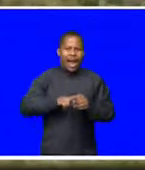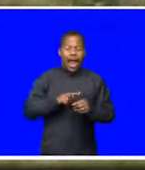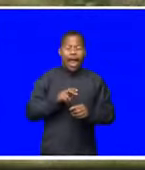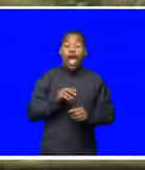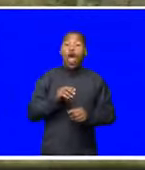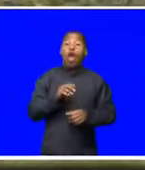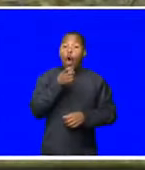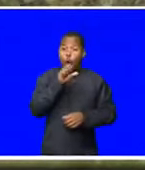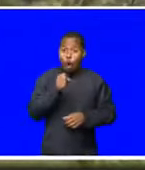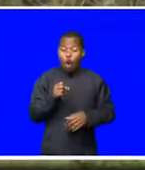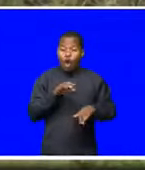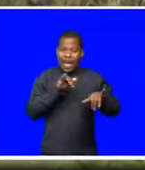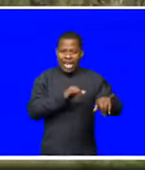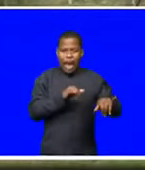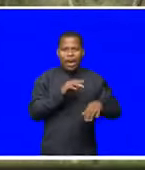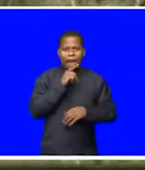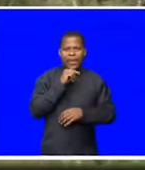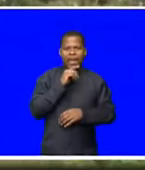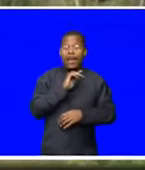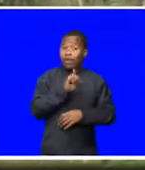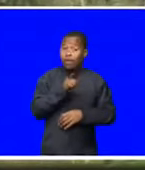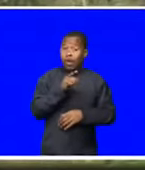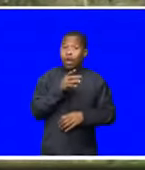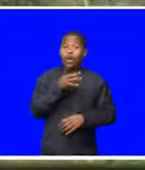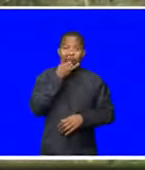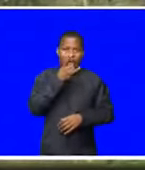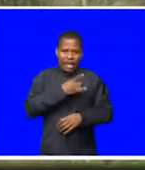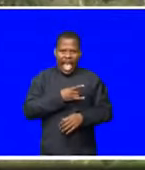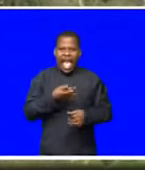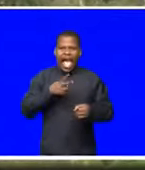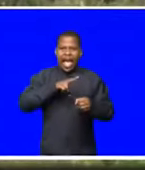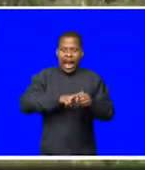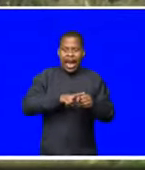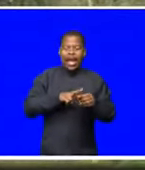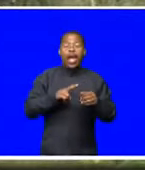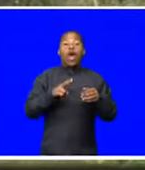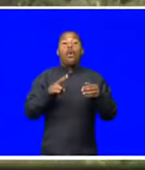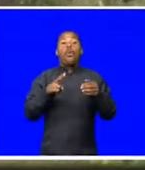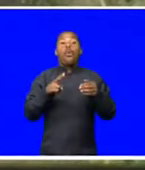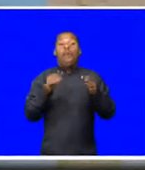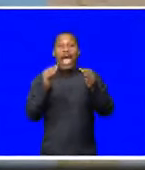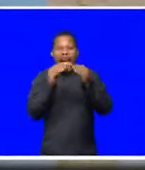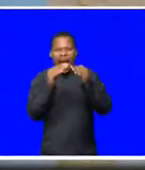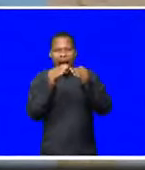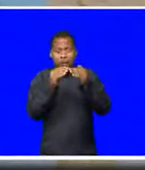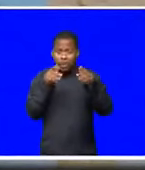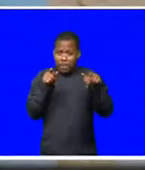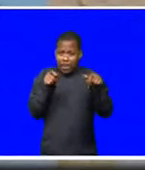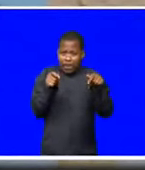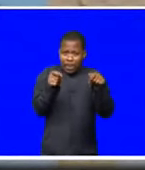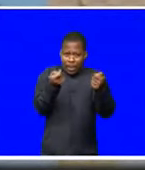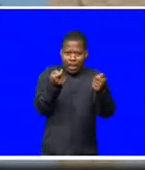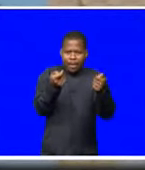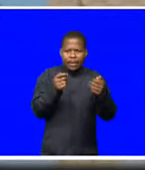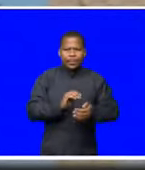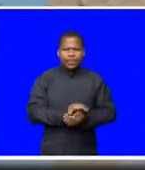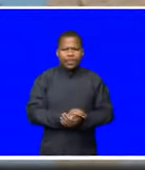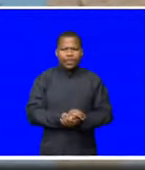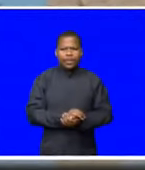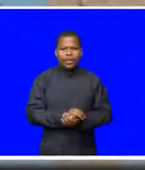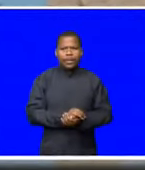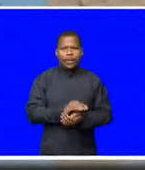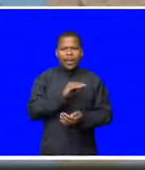singani sakhe kanti sona satholakala sinekhathi endlini sikhiyelwe. Noma kungacaci kahle ukuthi umufi kanye